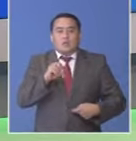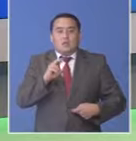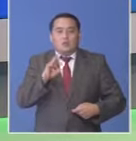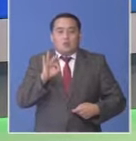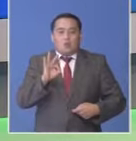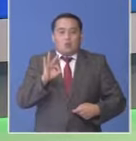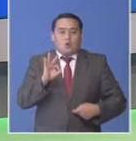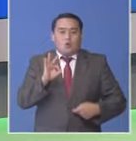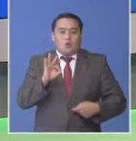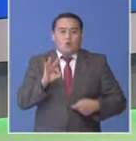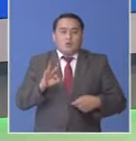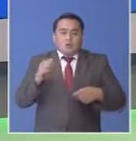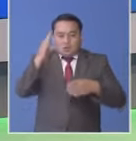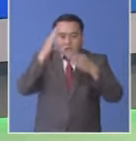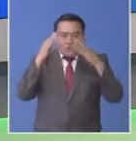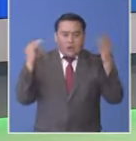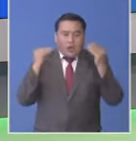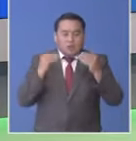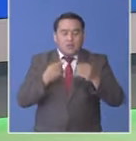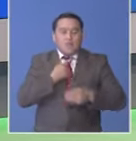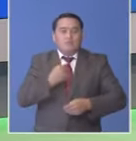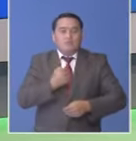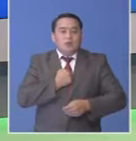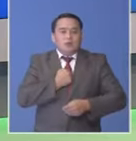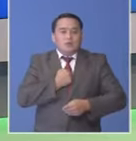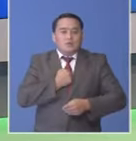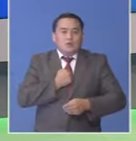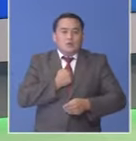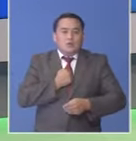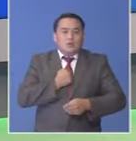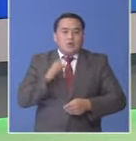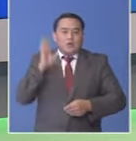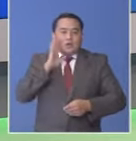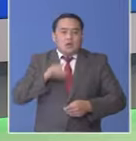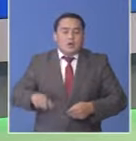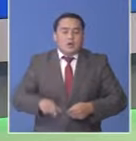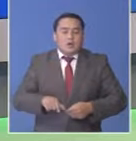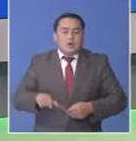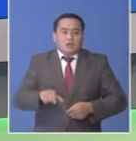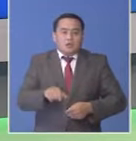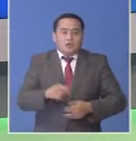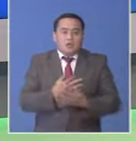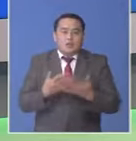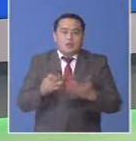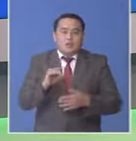известный в десантно-штурмовых и танковых войсках тем, что форсировал реки Запада не один десяток раз.